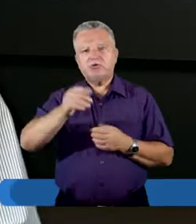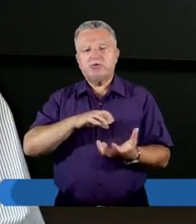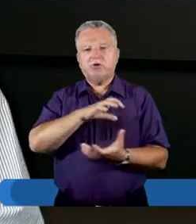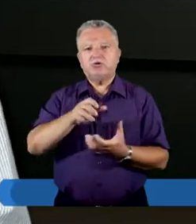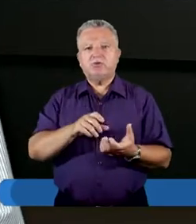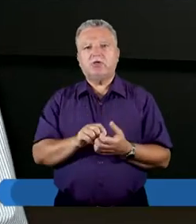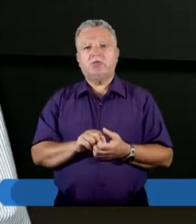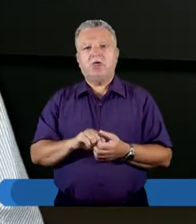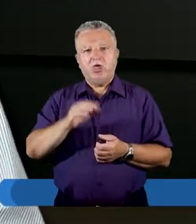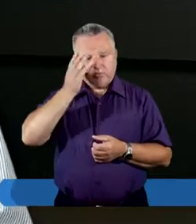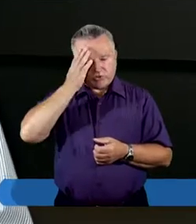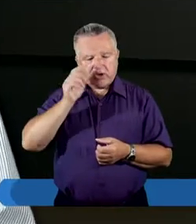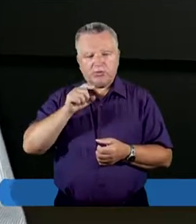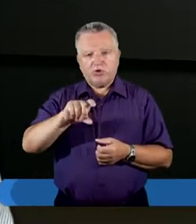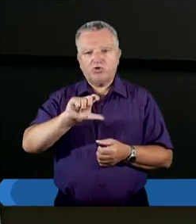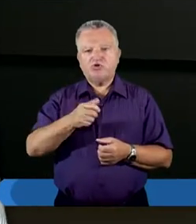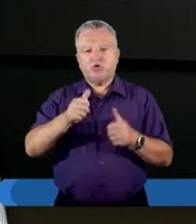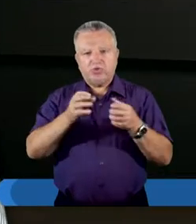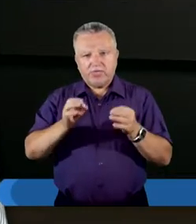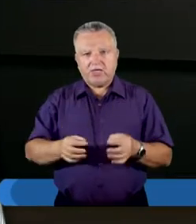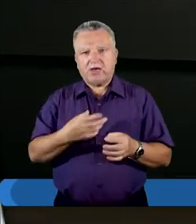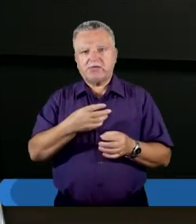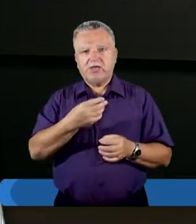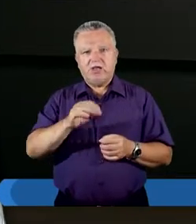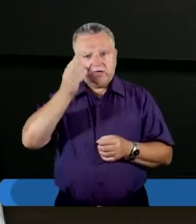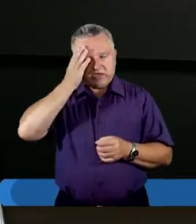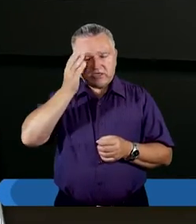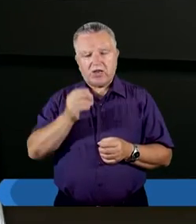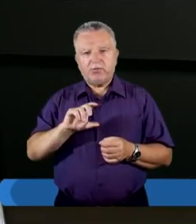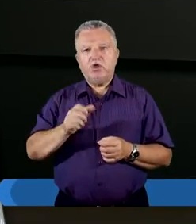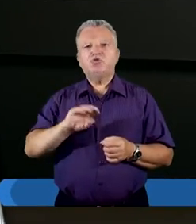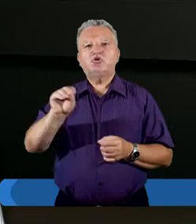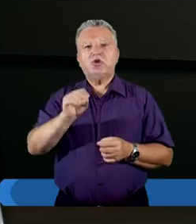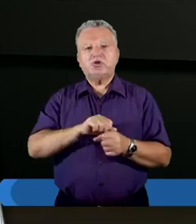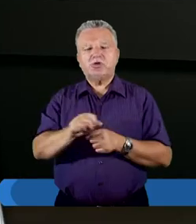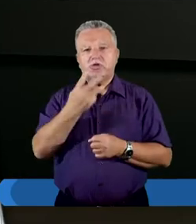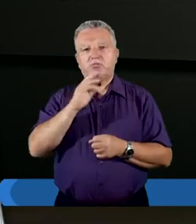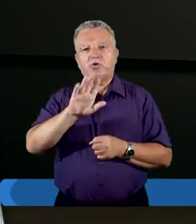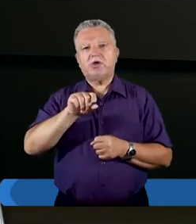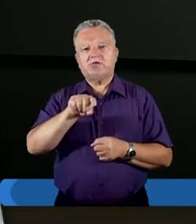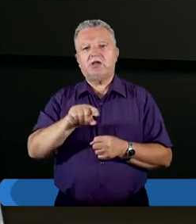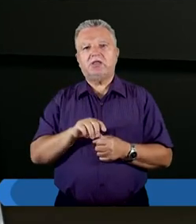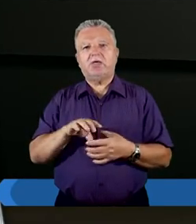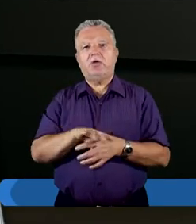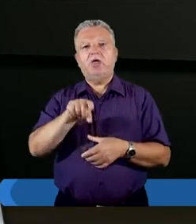strony poznamy to, czego teraz nie znamy, co jeszcze tam jest pokazane w tym Bożym